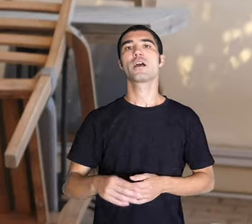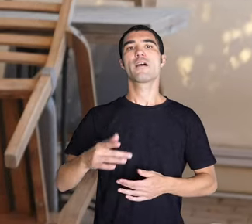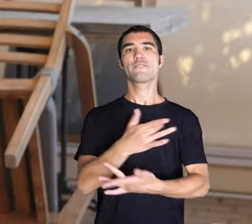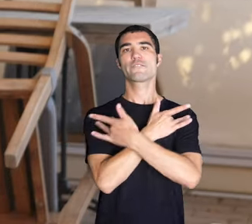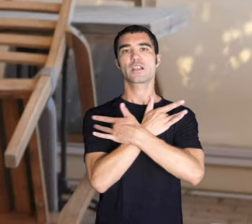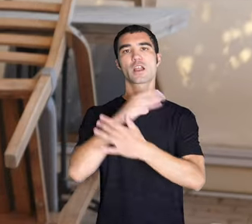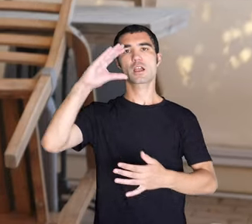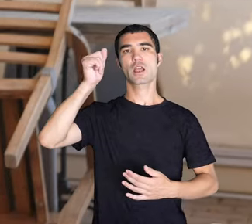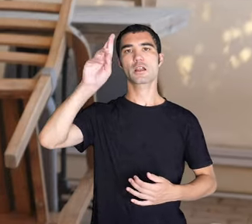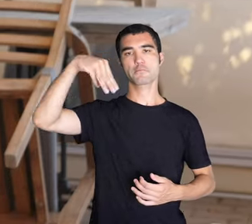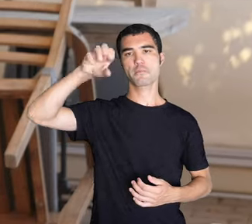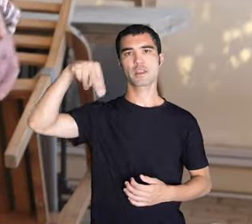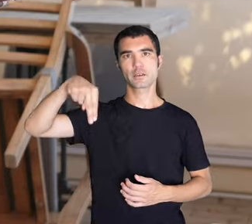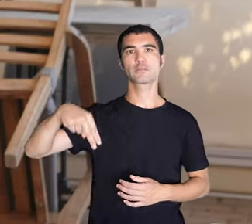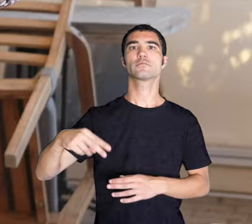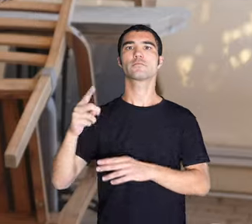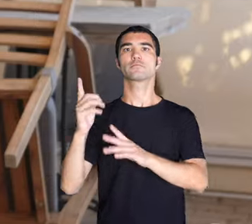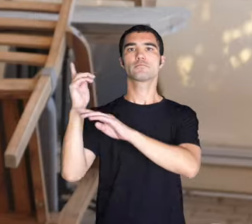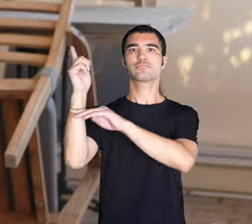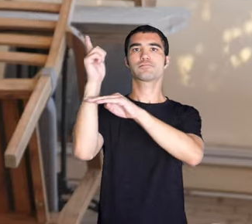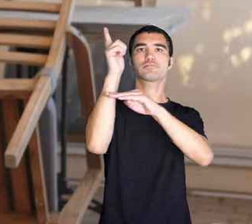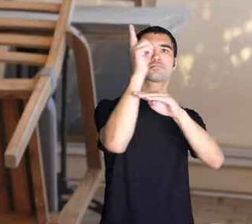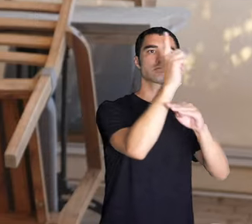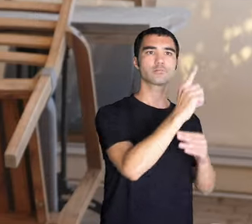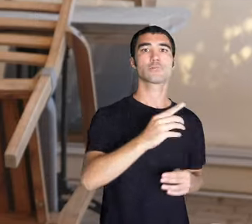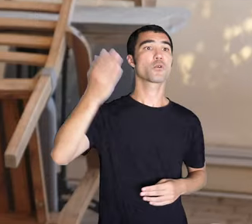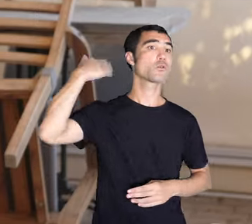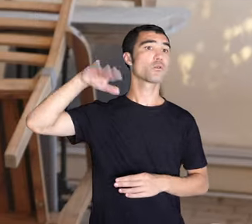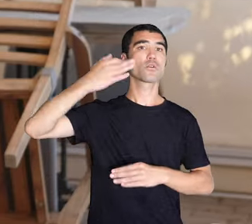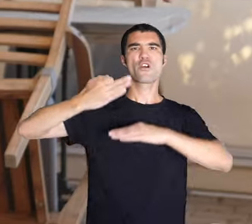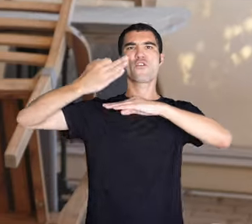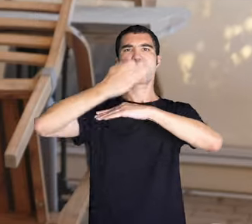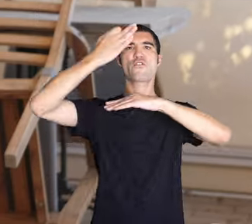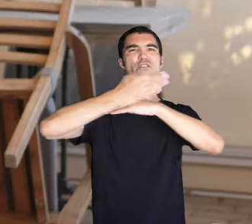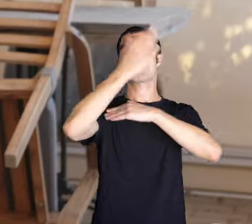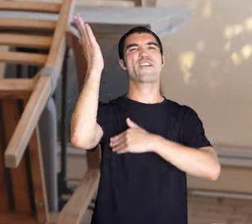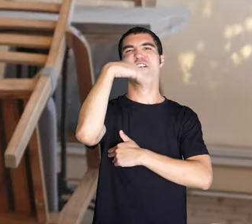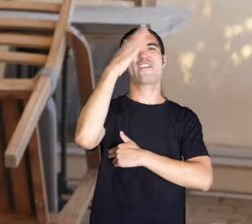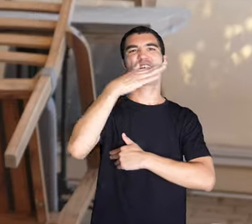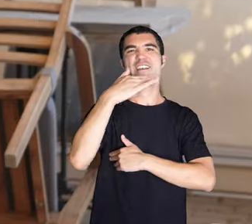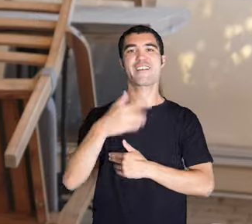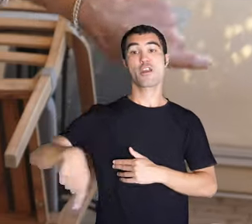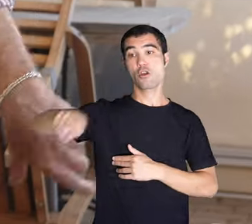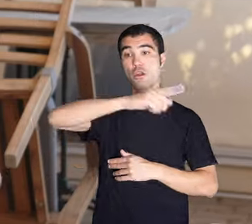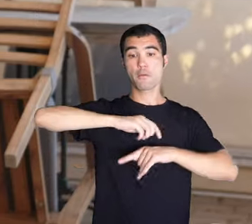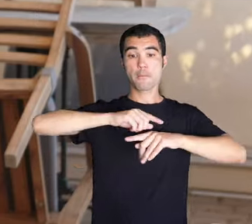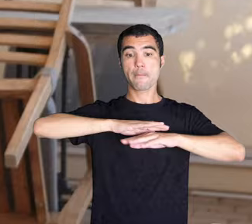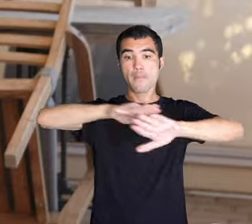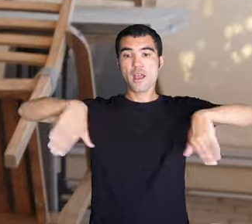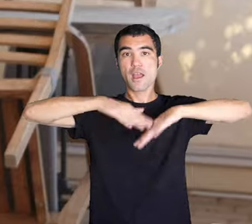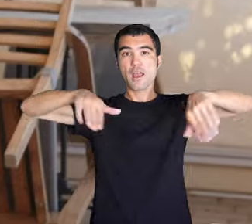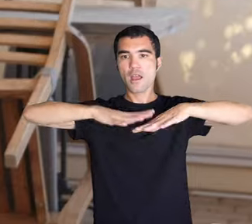del Carmen. I passejaven i un temps no hi havia jatge, no hi havia tot això i tota la platja estava